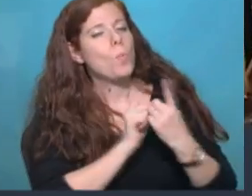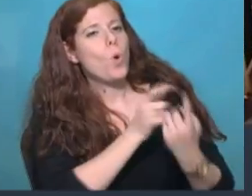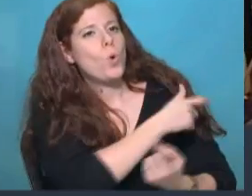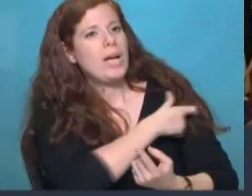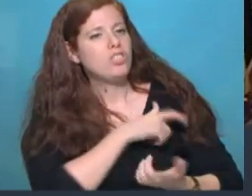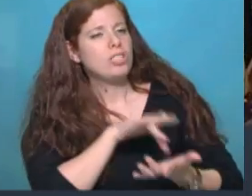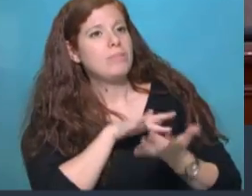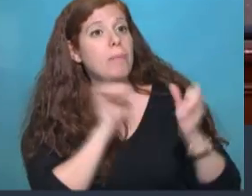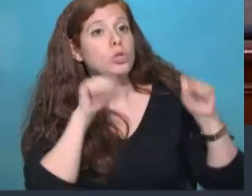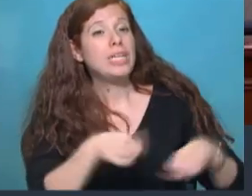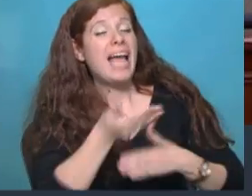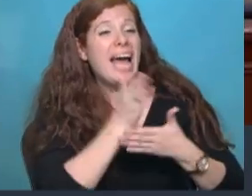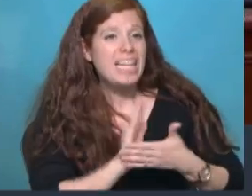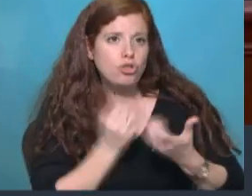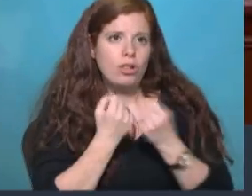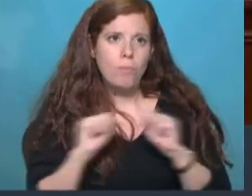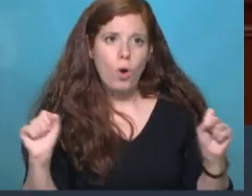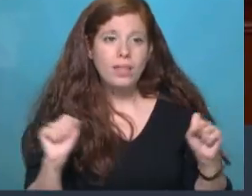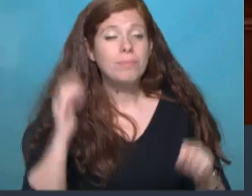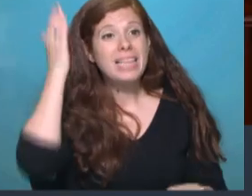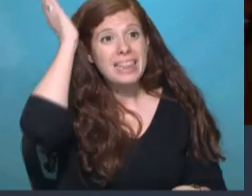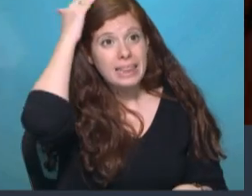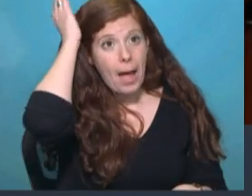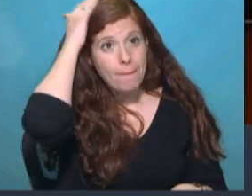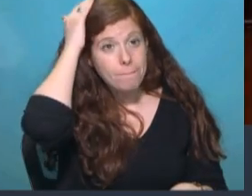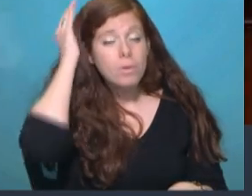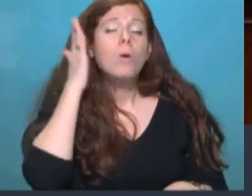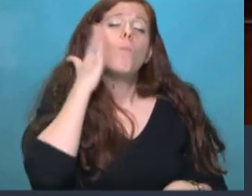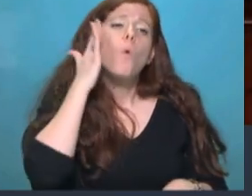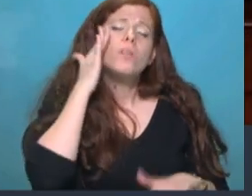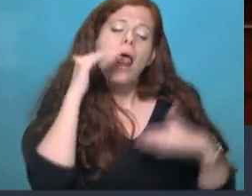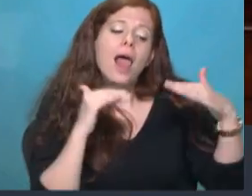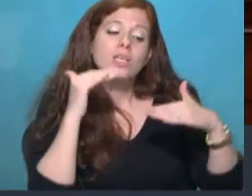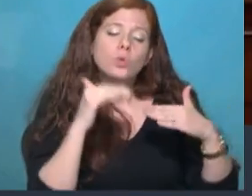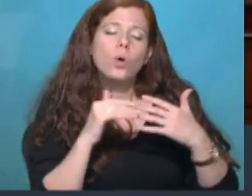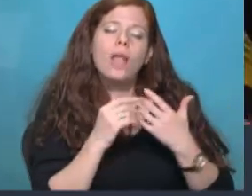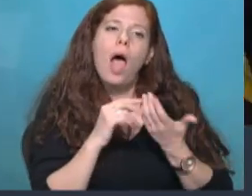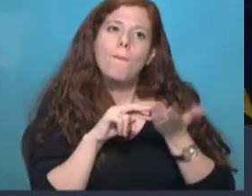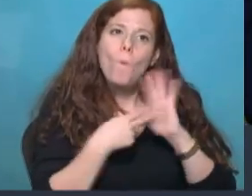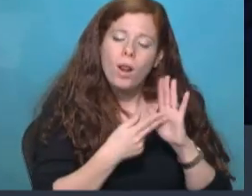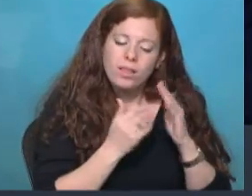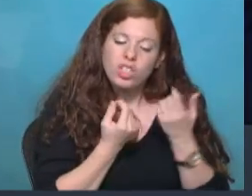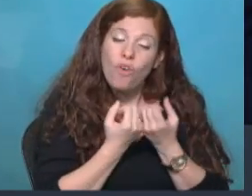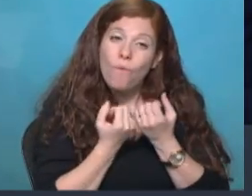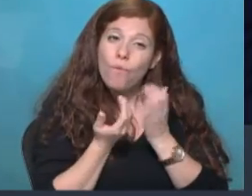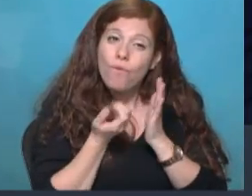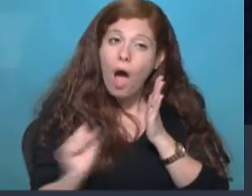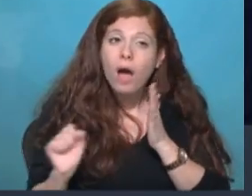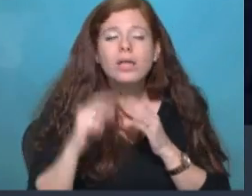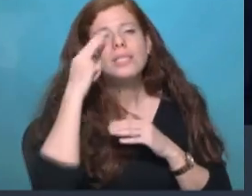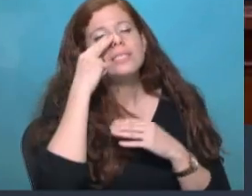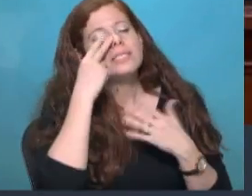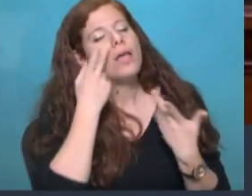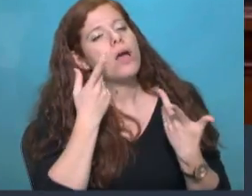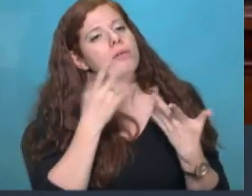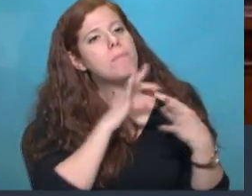של הדמוקרטים. טראמפ, מודע אולי לאיזון הפוליטי שהופר או לצניחה בשיעורי התמיכה, ניסה מסר של אחדות.